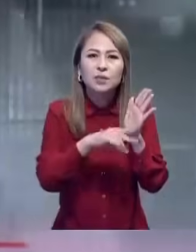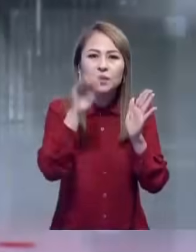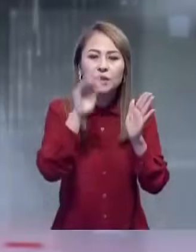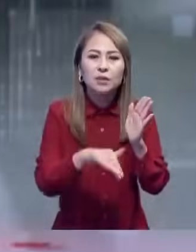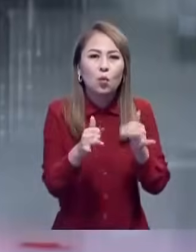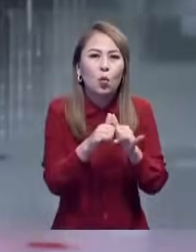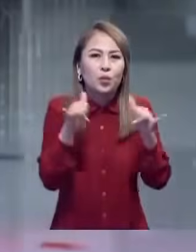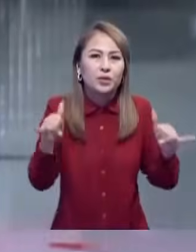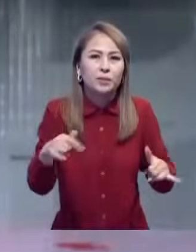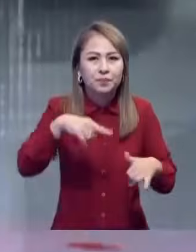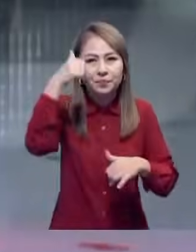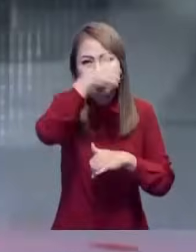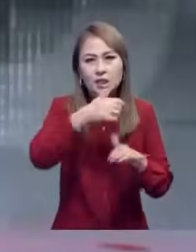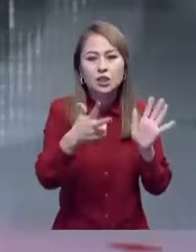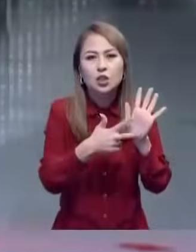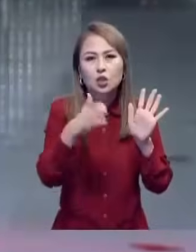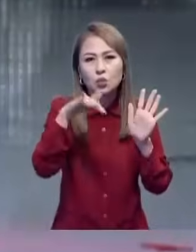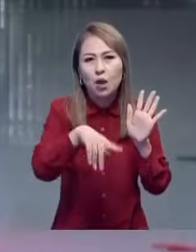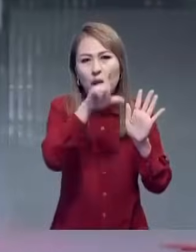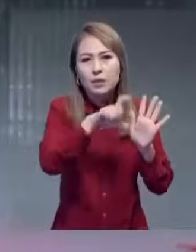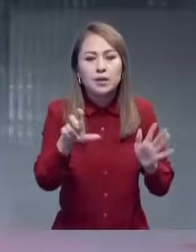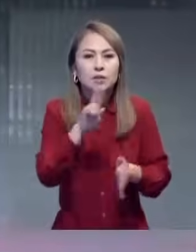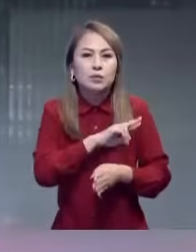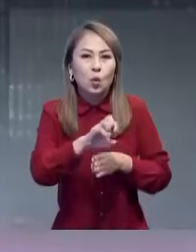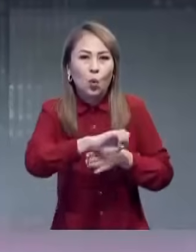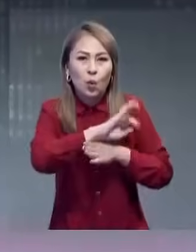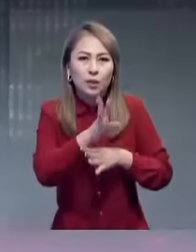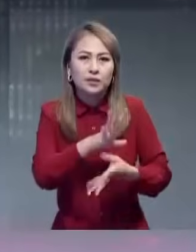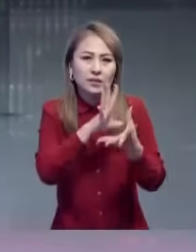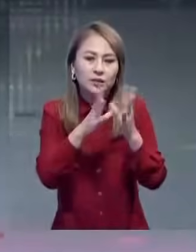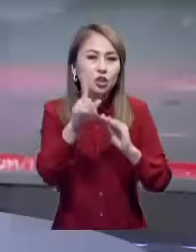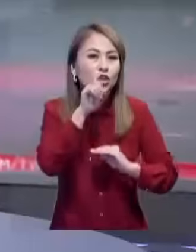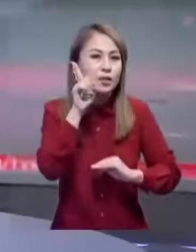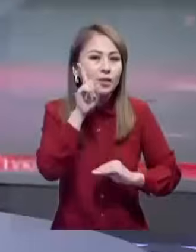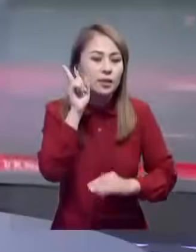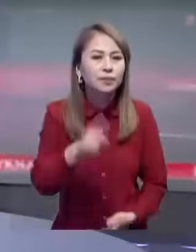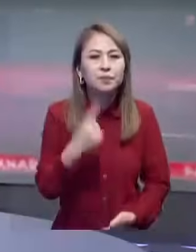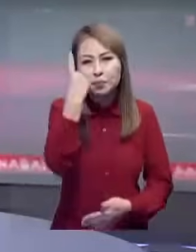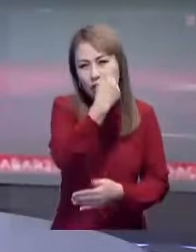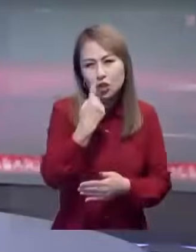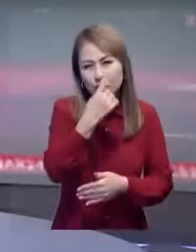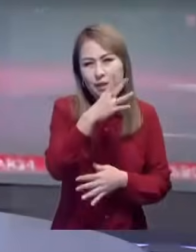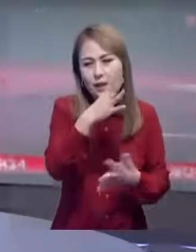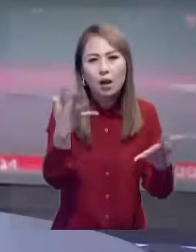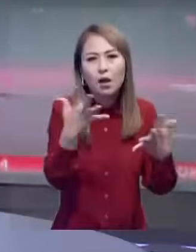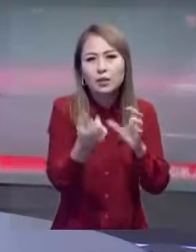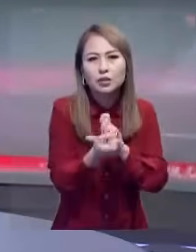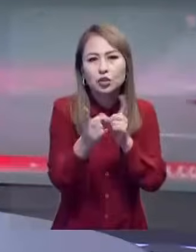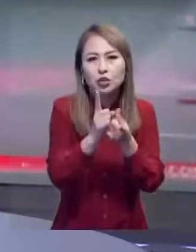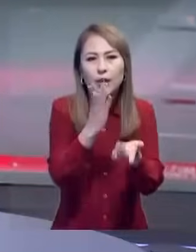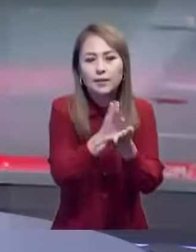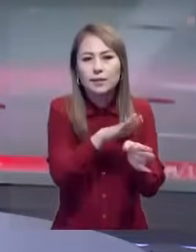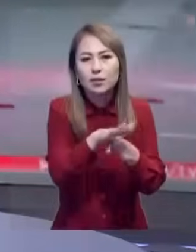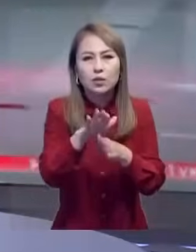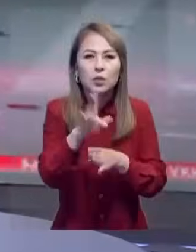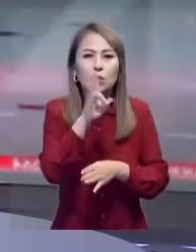теңгеге дейін көбейді. Биыл 800 мың адам жұмыспен қамтылды. Олардың дені жастар. Бір жыл ішінде тағы қандай ілкімді шаралар